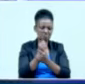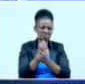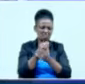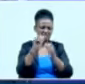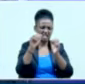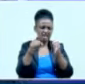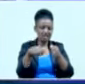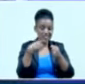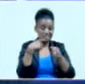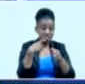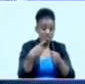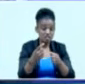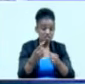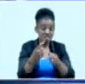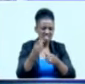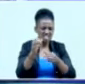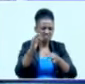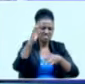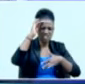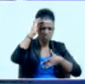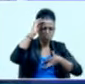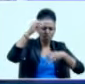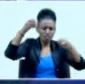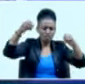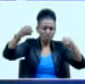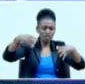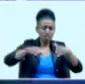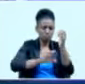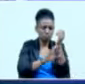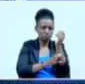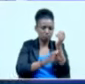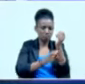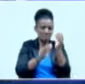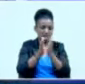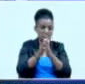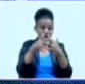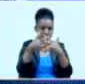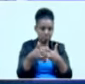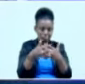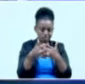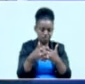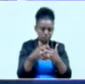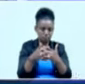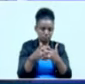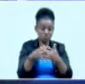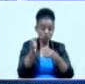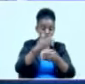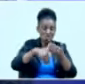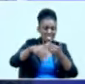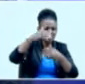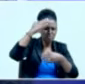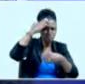navuga nk'indi nkubiri y'indwara yagaragaye cyane cyane mu bihugu by'i Buraya no muri Amerika. Twese tuzi